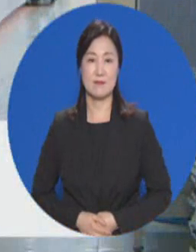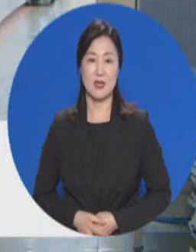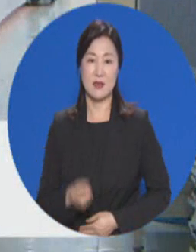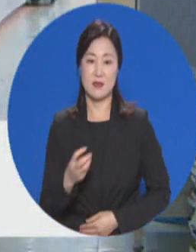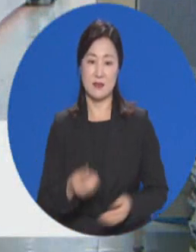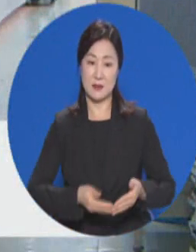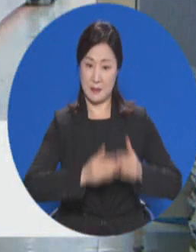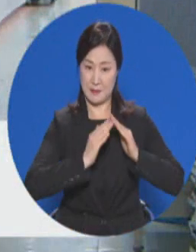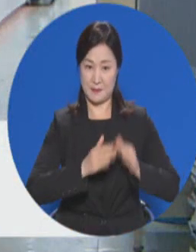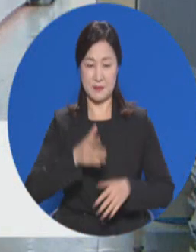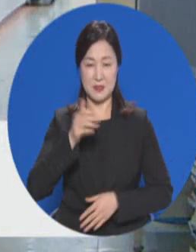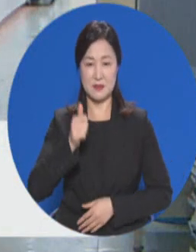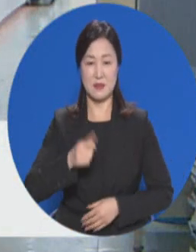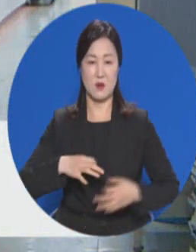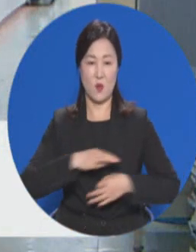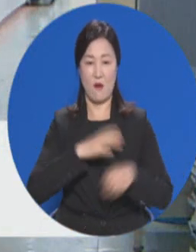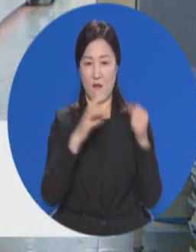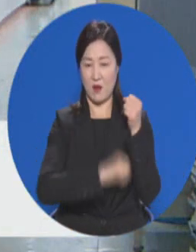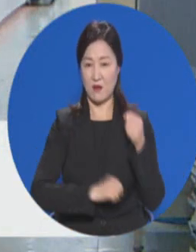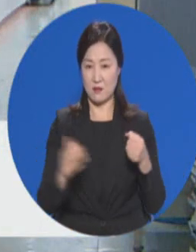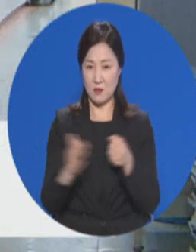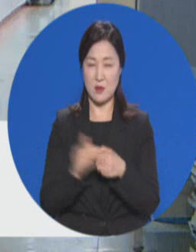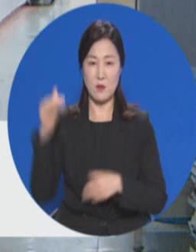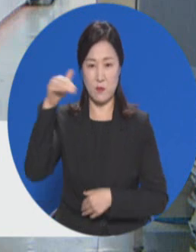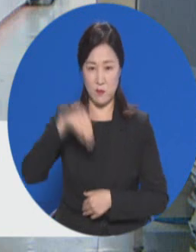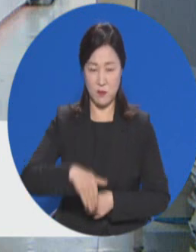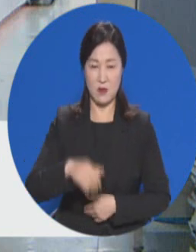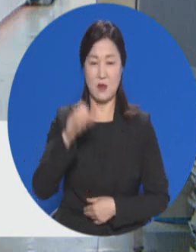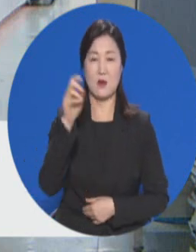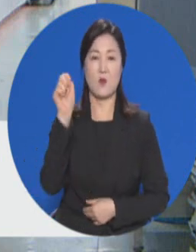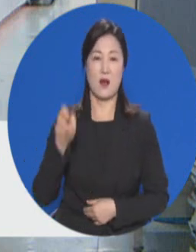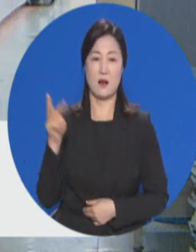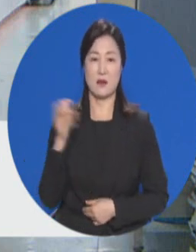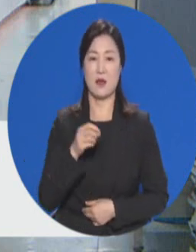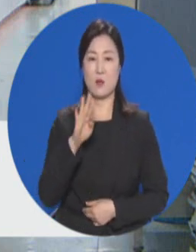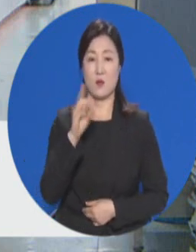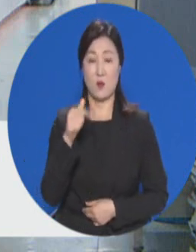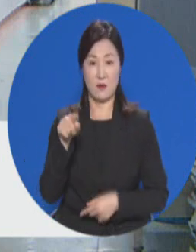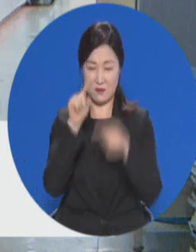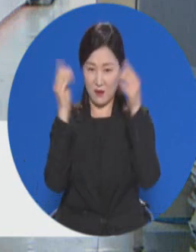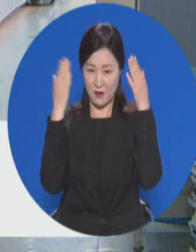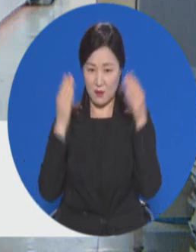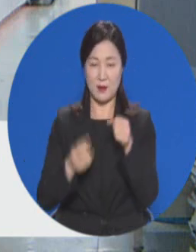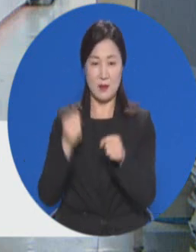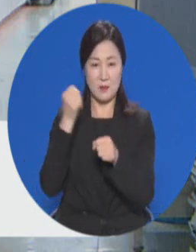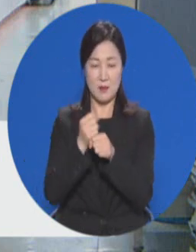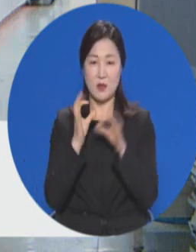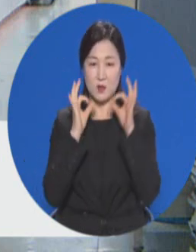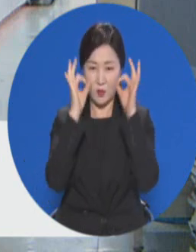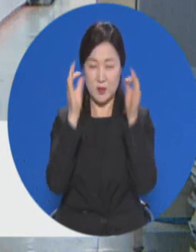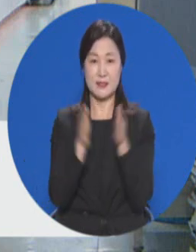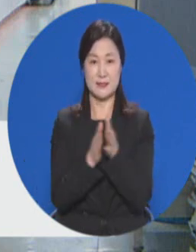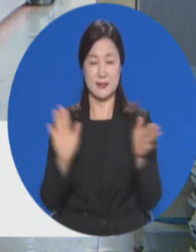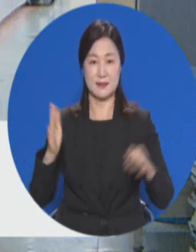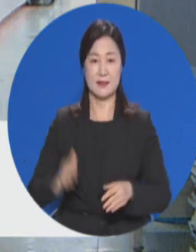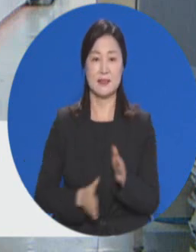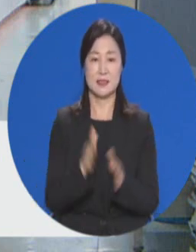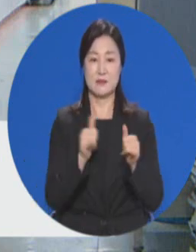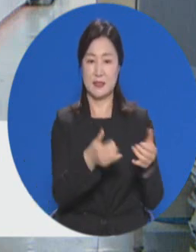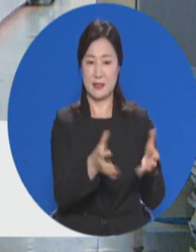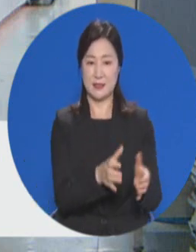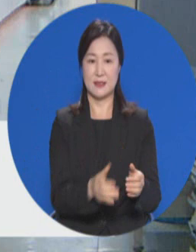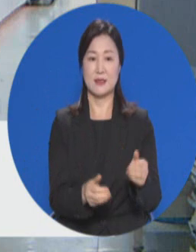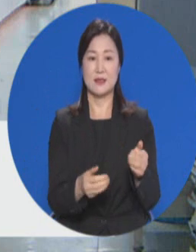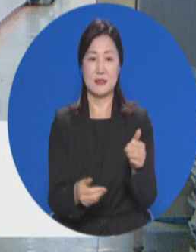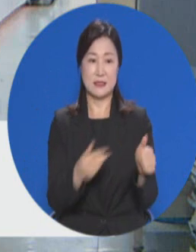설립자의 교비 횡령으로 수년째 침체기였던 광양보건대가 회생을 위한 마지막 도전에 나섰습니다. 시민단체 대표를